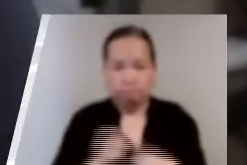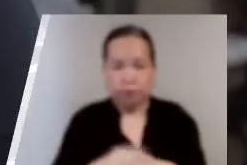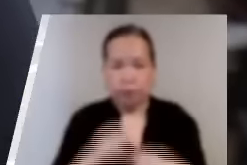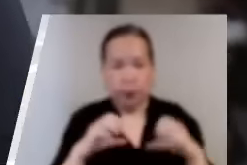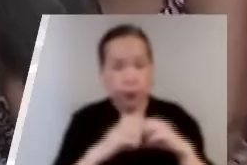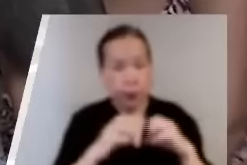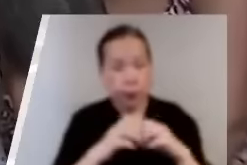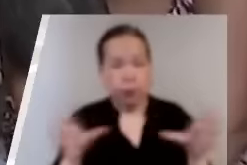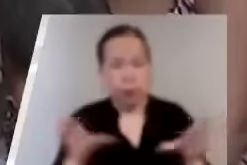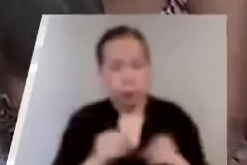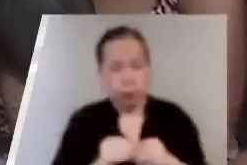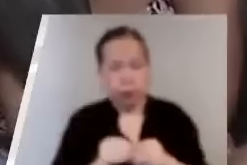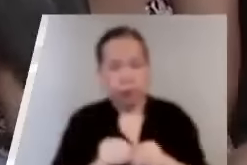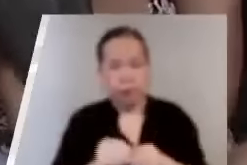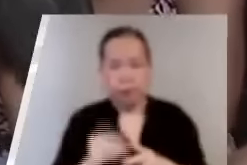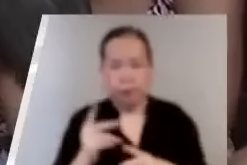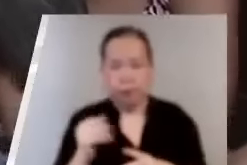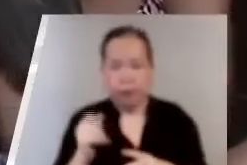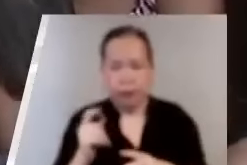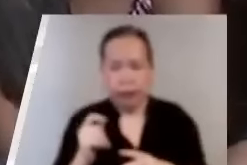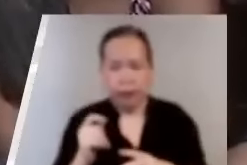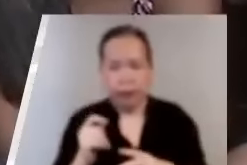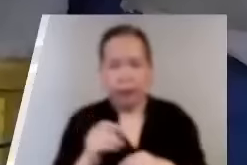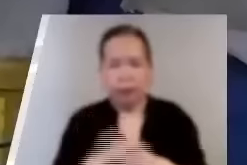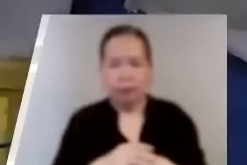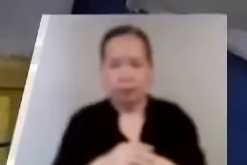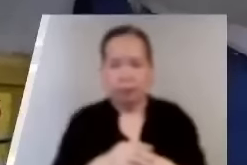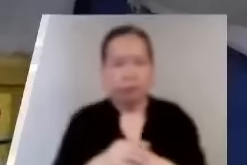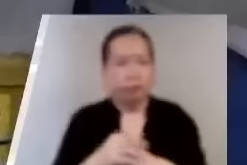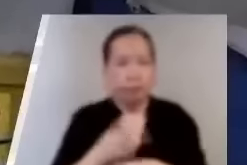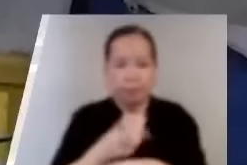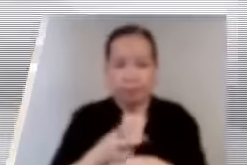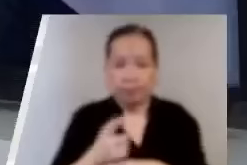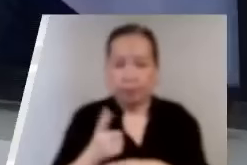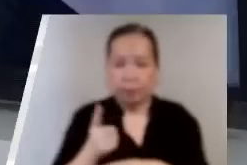News, Katrina Son, Nakatutok, 24 oras.